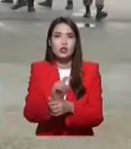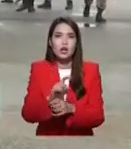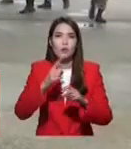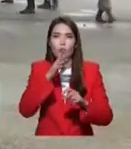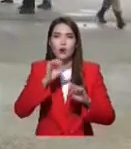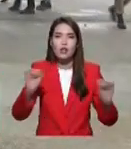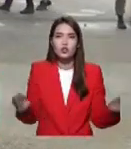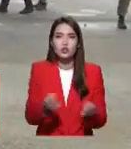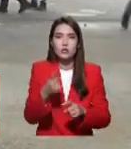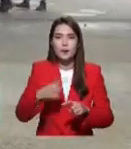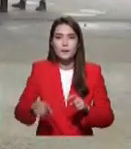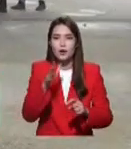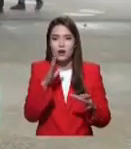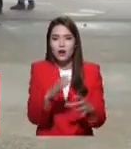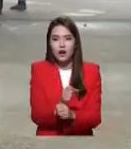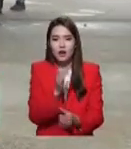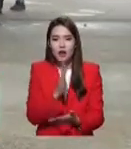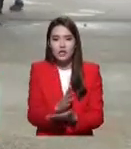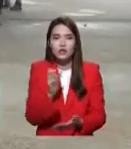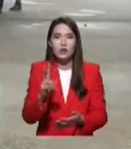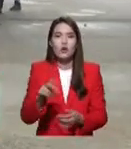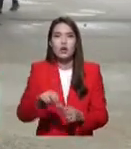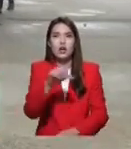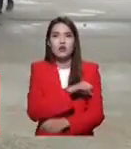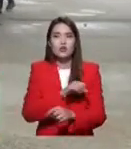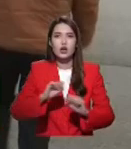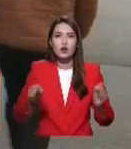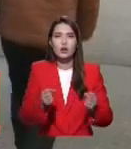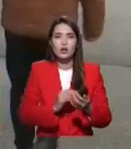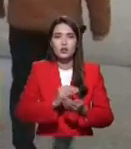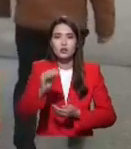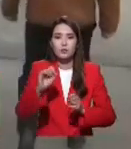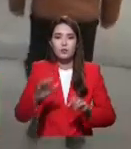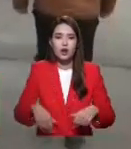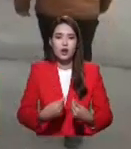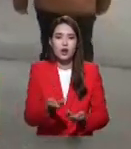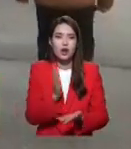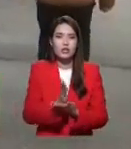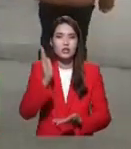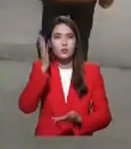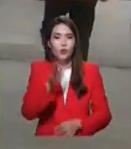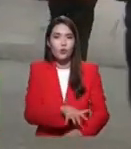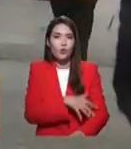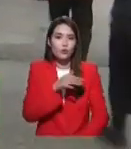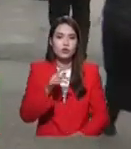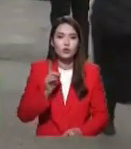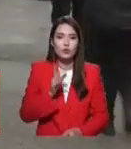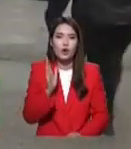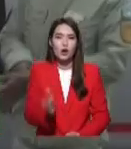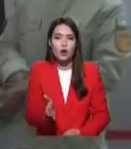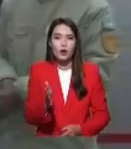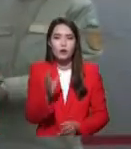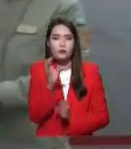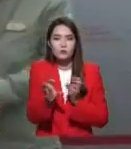сағатына 400 шақырым болса, толық бакпен 1200 шақырымға дейін шуға мүмкіндігі бар. Курсанттар бұл ұшақтарды ұзақ күткендерін айтады. Өйткені бұған